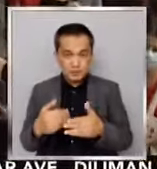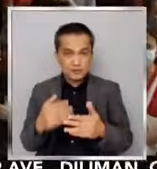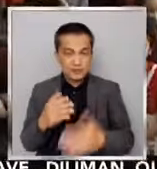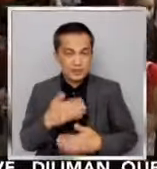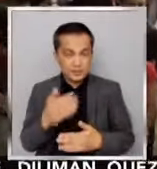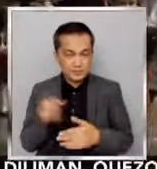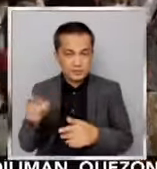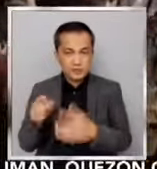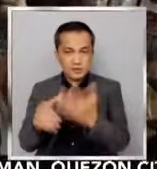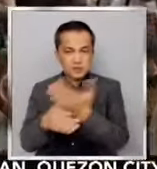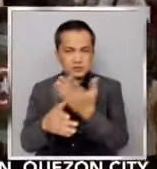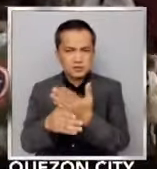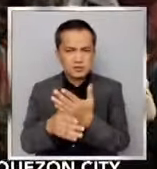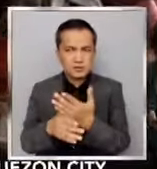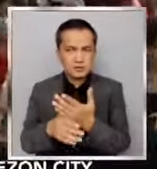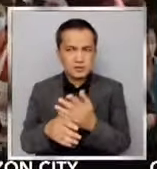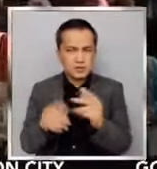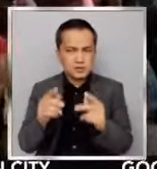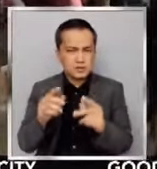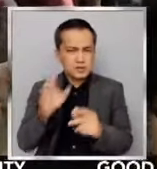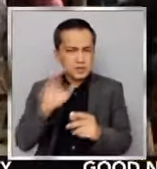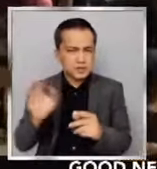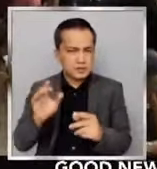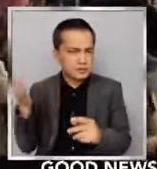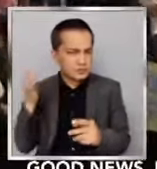binulabog ng isang kakaibang tunog ang lugar.